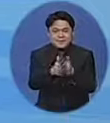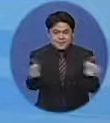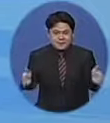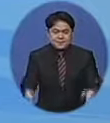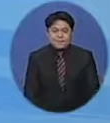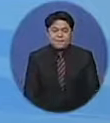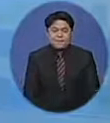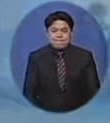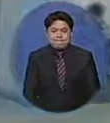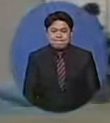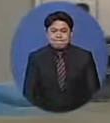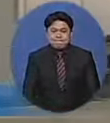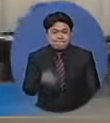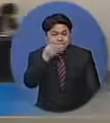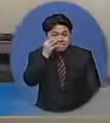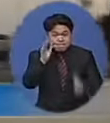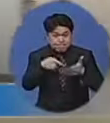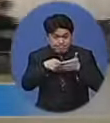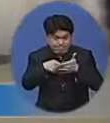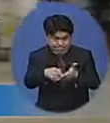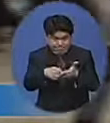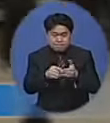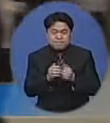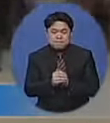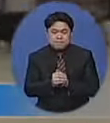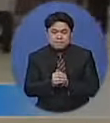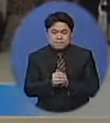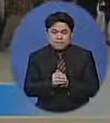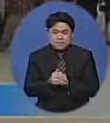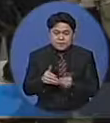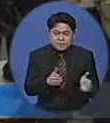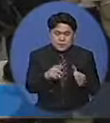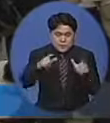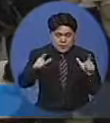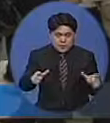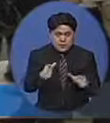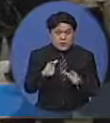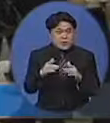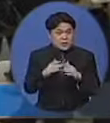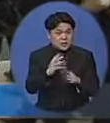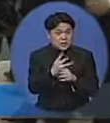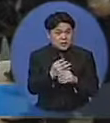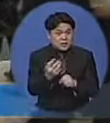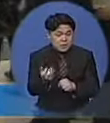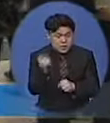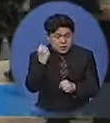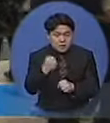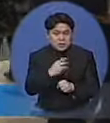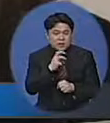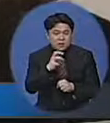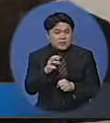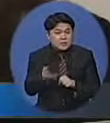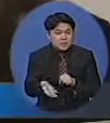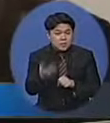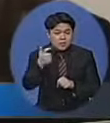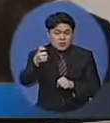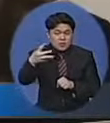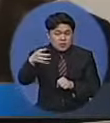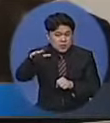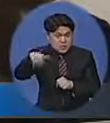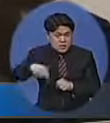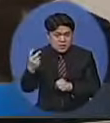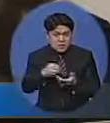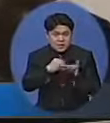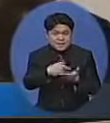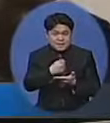실시합니다. 10개월간 추진되는 이번 사업은 도내 주소를 둔 만 30세 이상 64세 이하 재취업